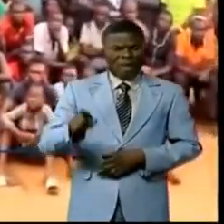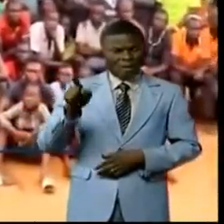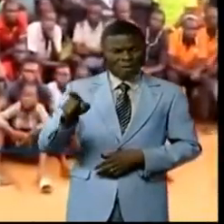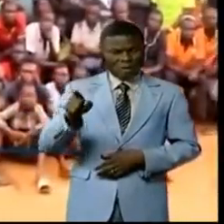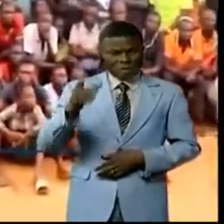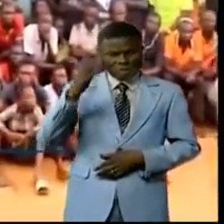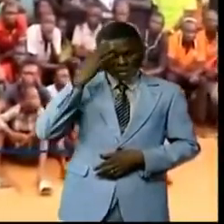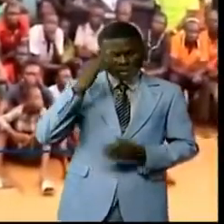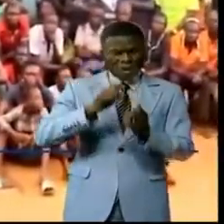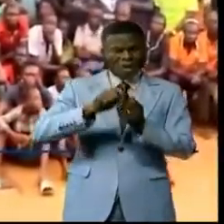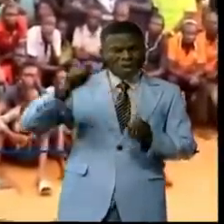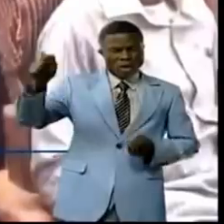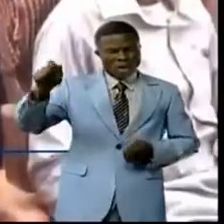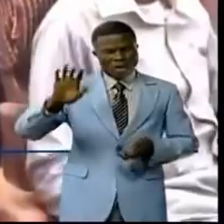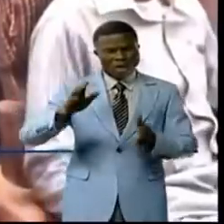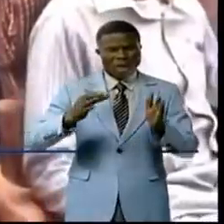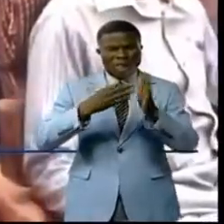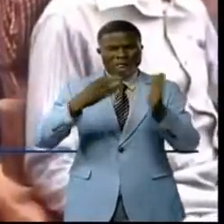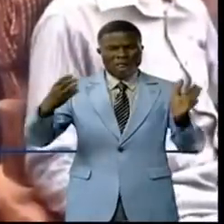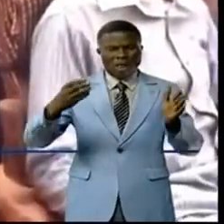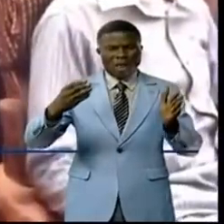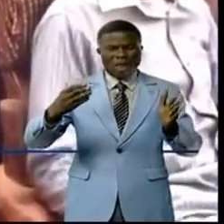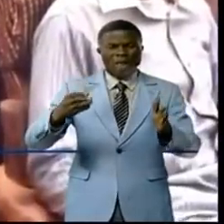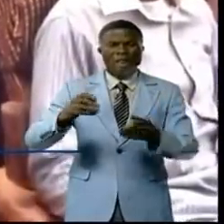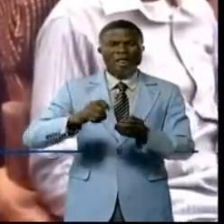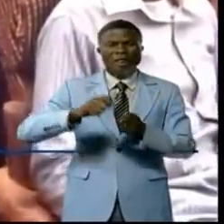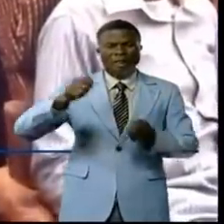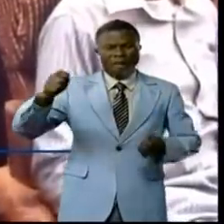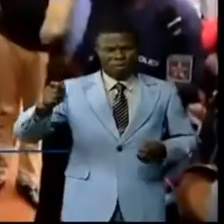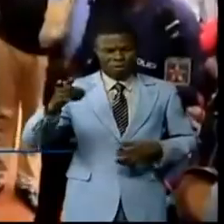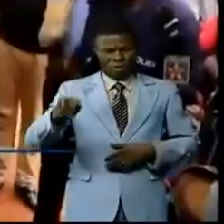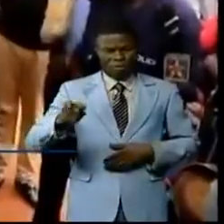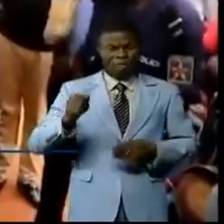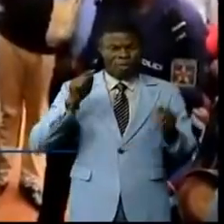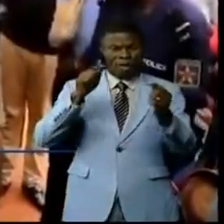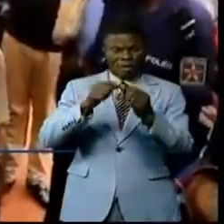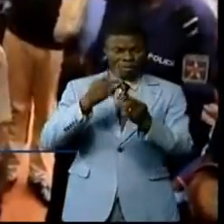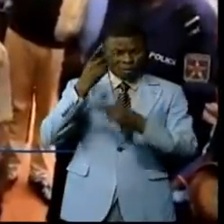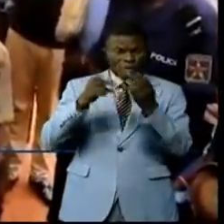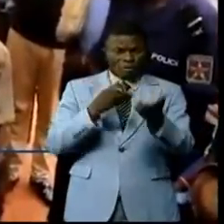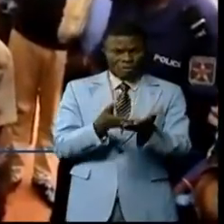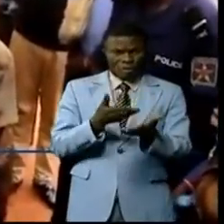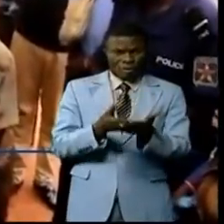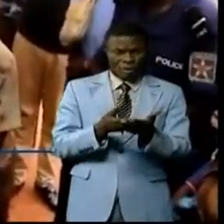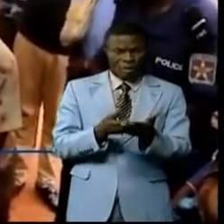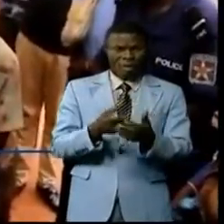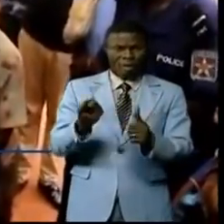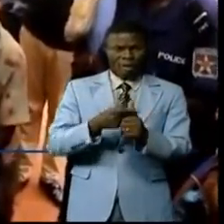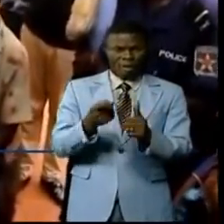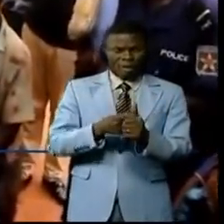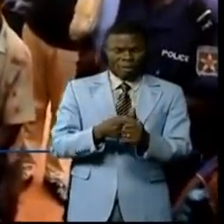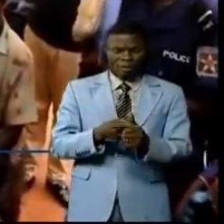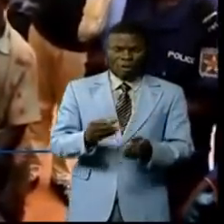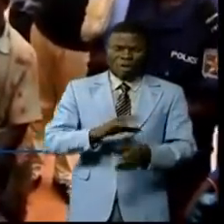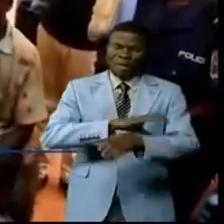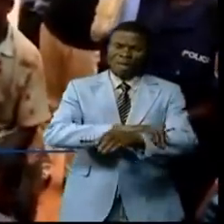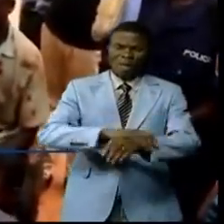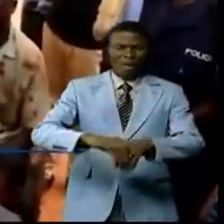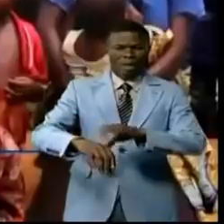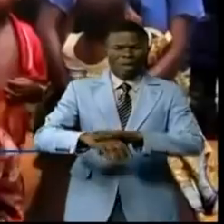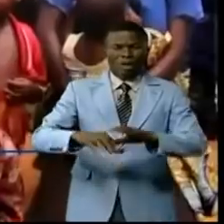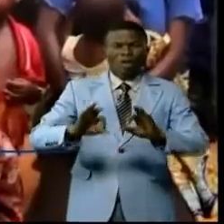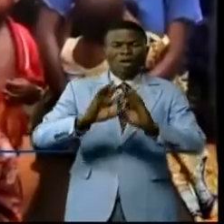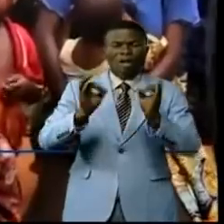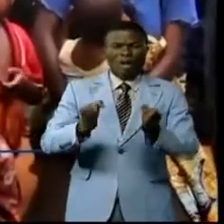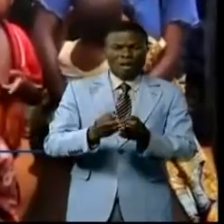une distance de plus ou moins 80 km de la ville de Kabinda. L'objectif de son déplacement était d'aller consoler la famille du défunt Bayawa